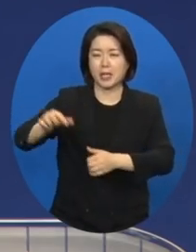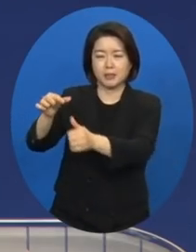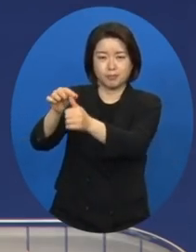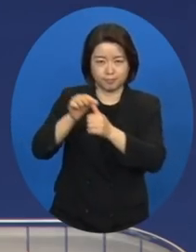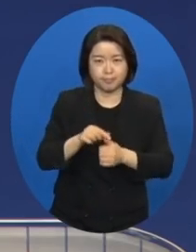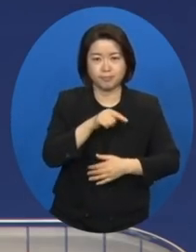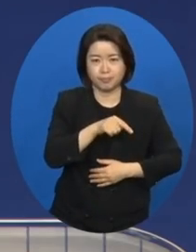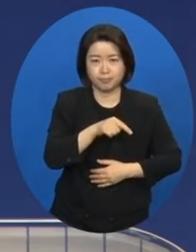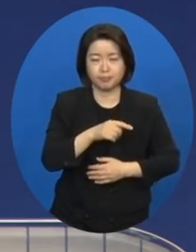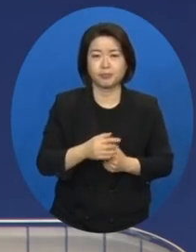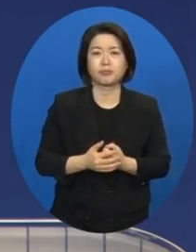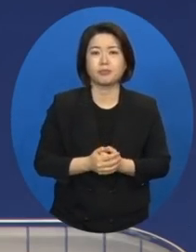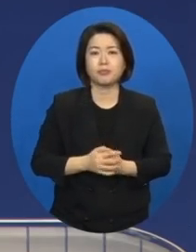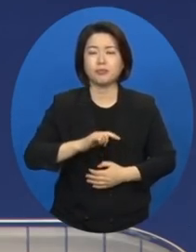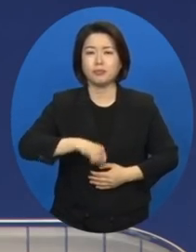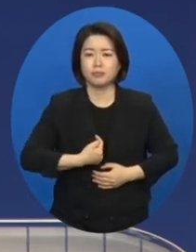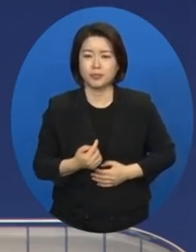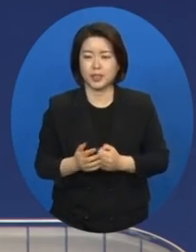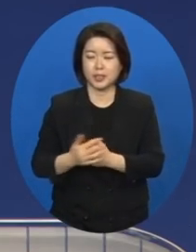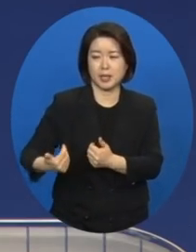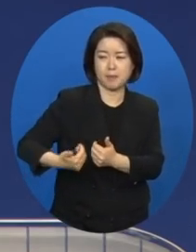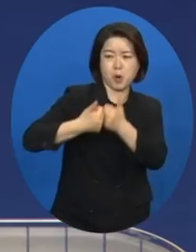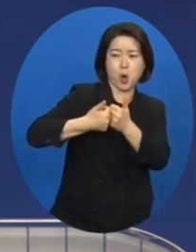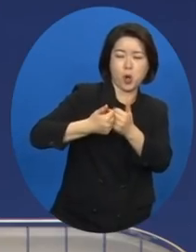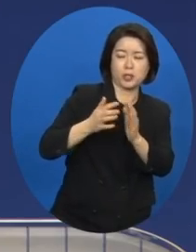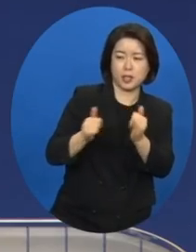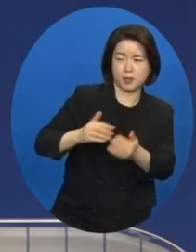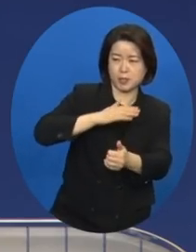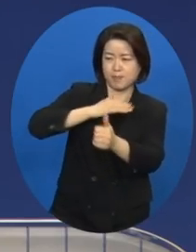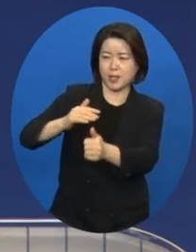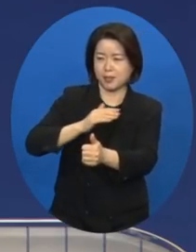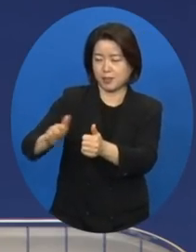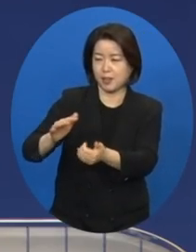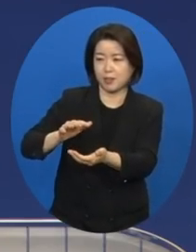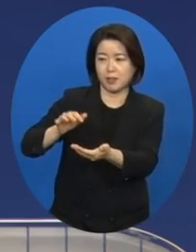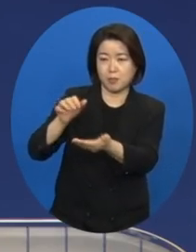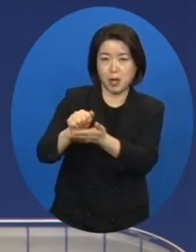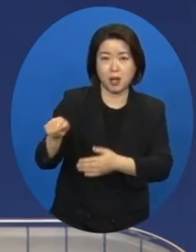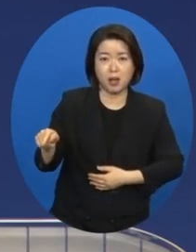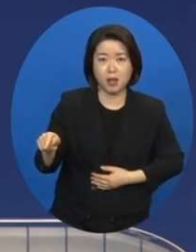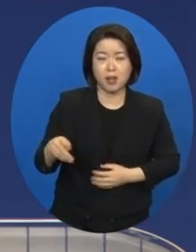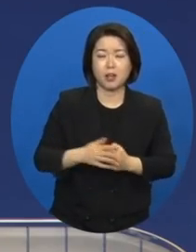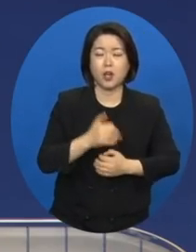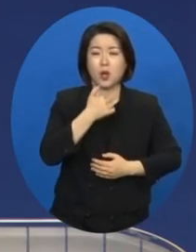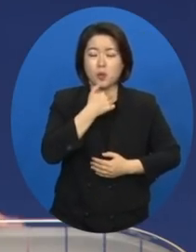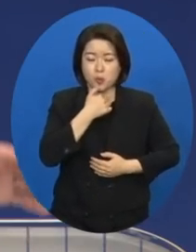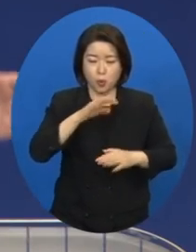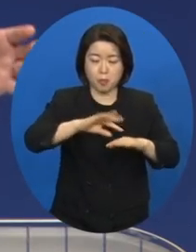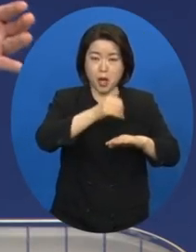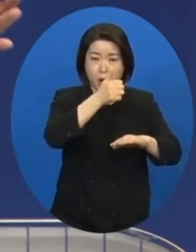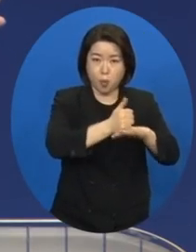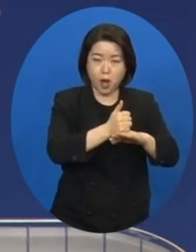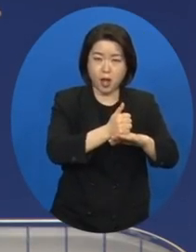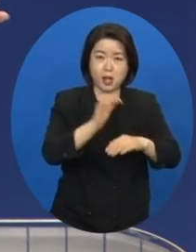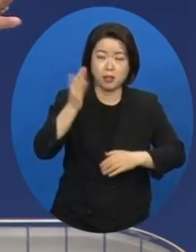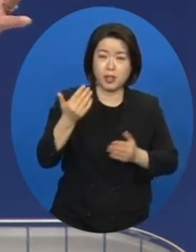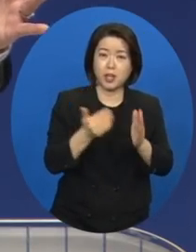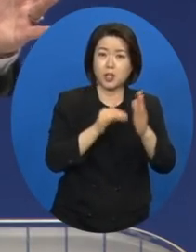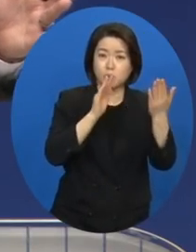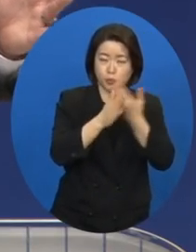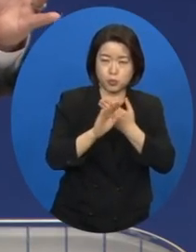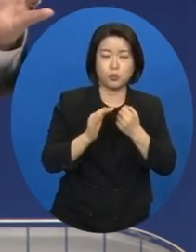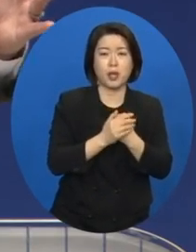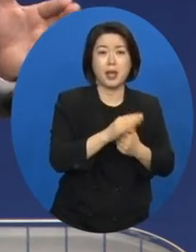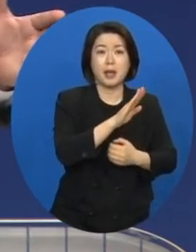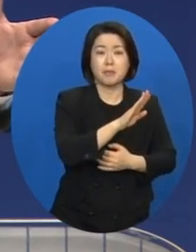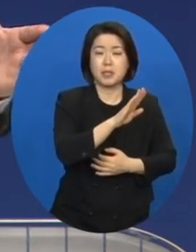그가 자신의 정적을 다 제거를 한 다음에 로마 최초의 황제가 되면서 기원전 29년부터 기원 후 14년까지 로마 최초의